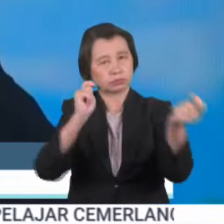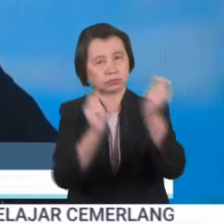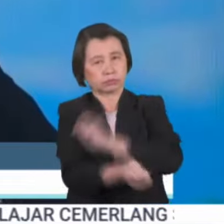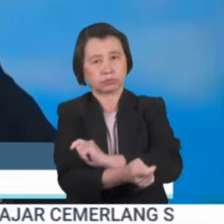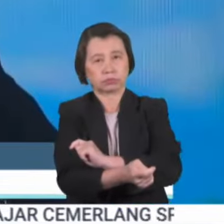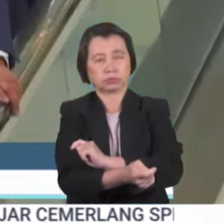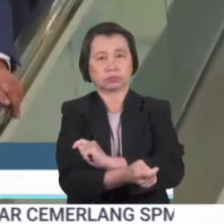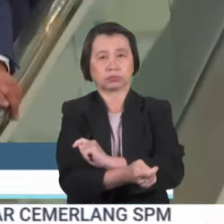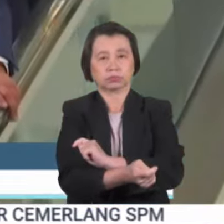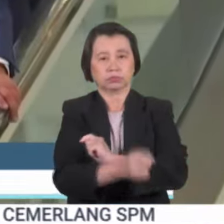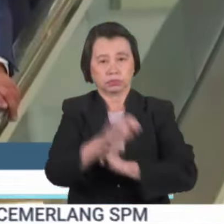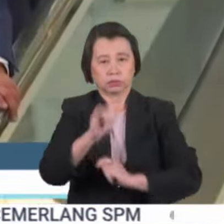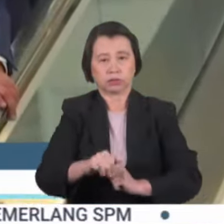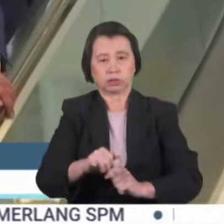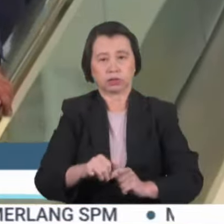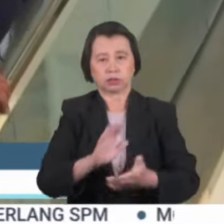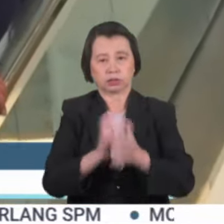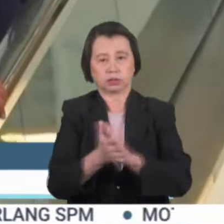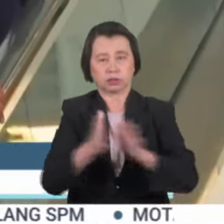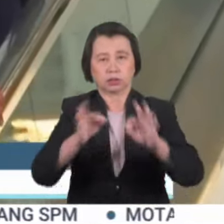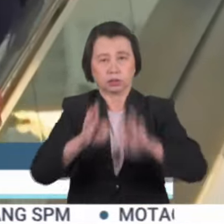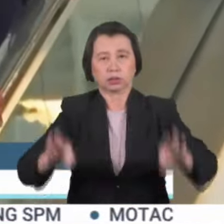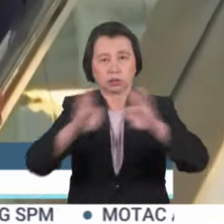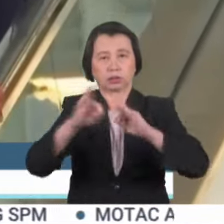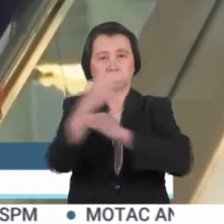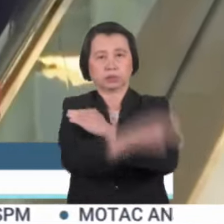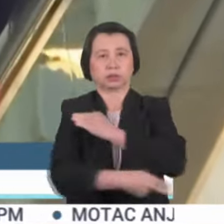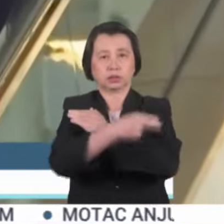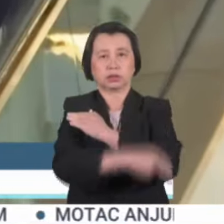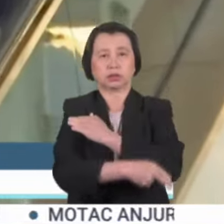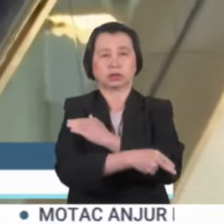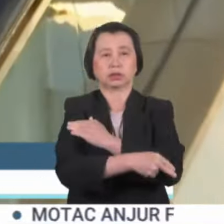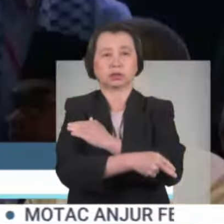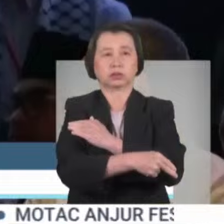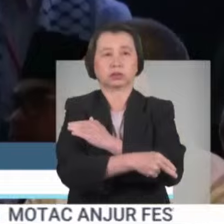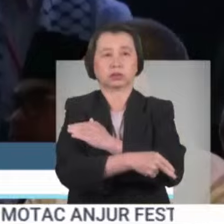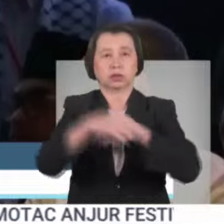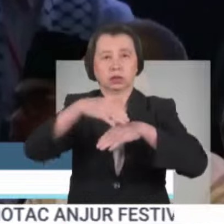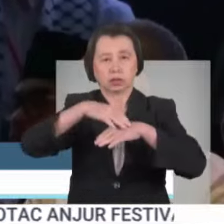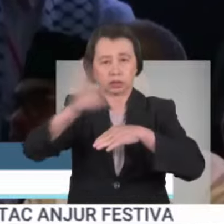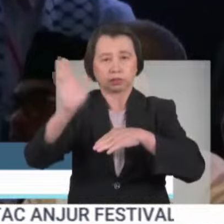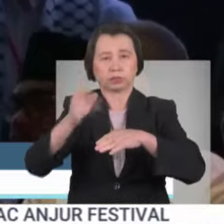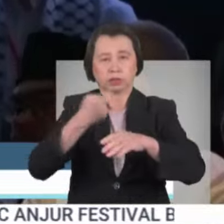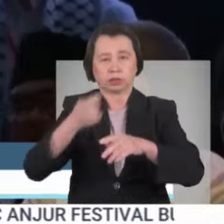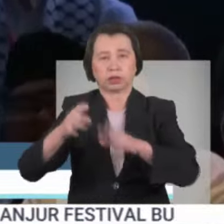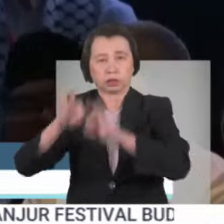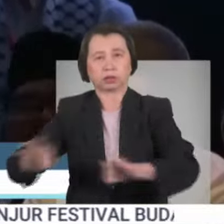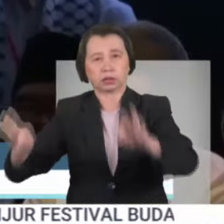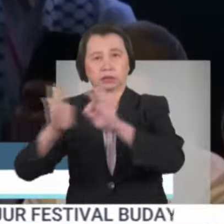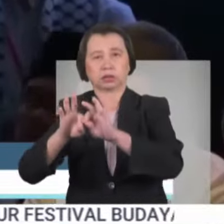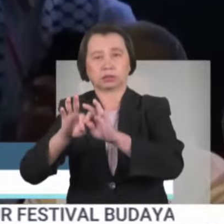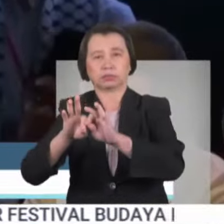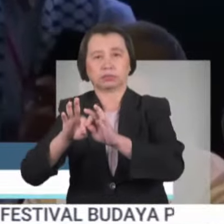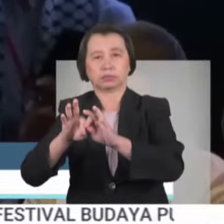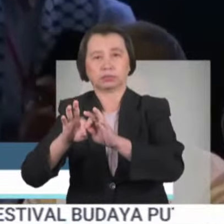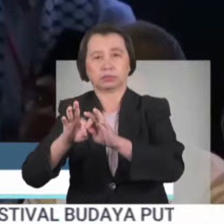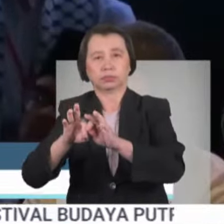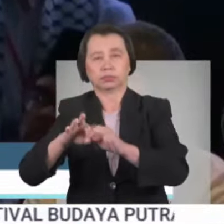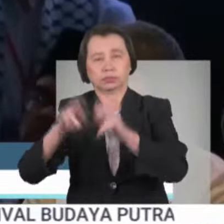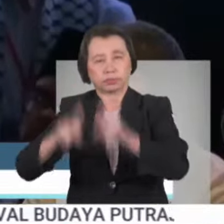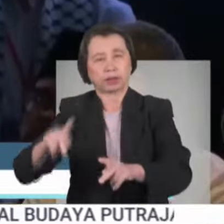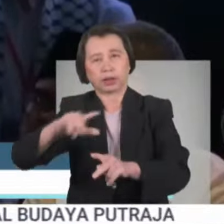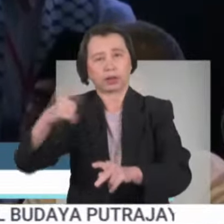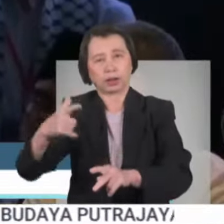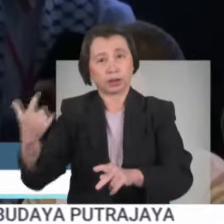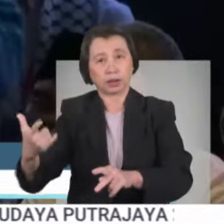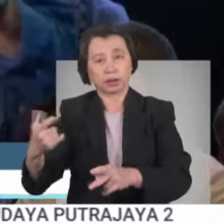politik yang meletakkan kepentingan negara melebihi kepentingan pihak-pihak yang